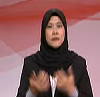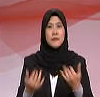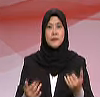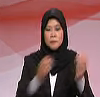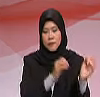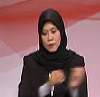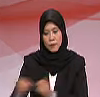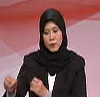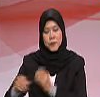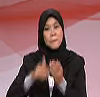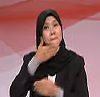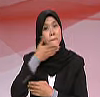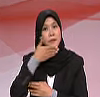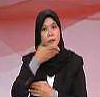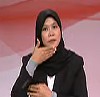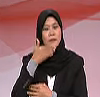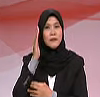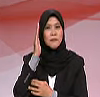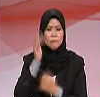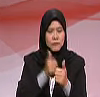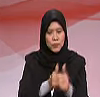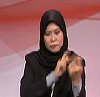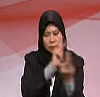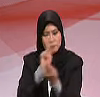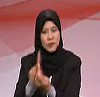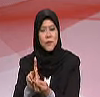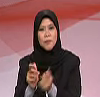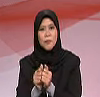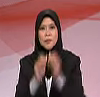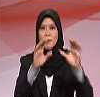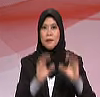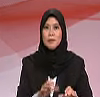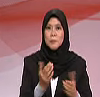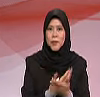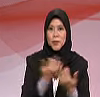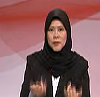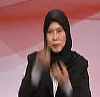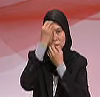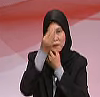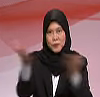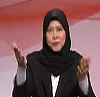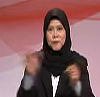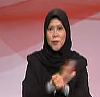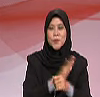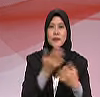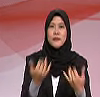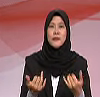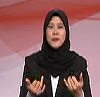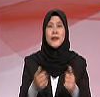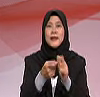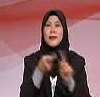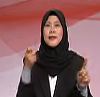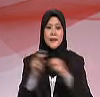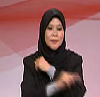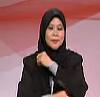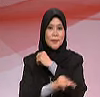Penganjuran program belia dijalankan mengikut kesesuaian norma baharu. Untuk laporan penuh dan banyak lagi perkembangan semasa, Tali Negeri di